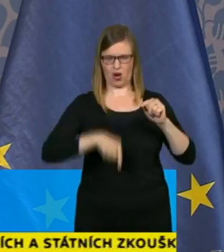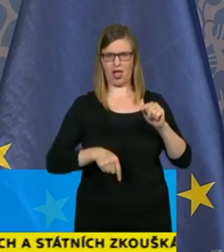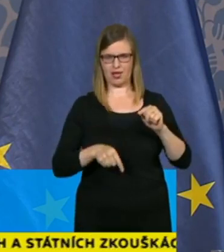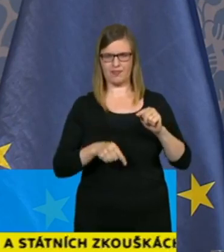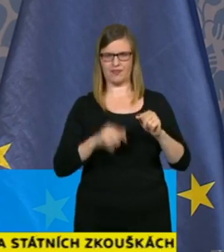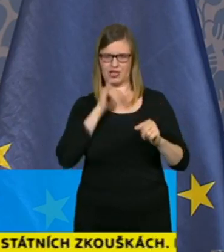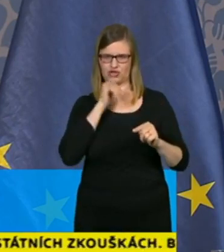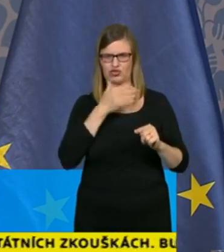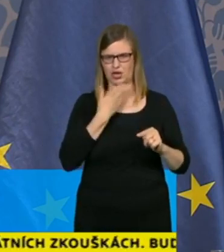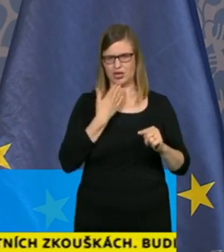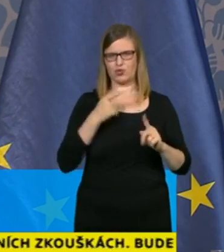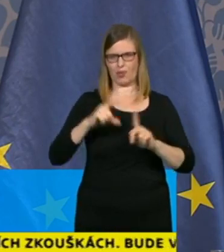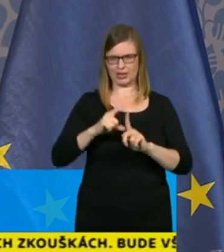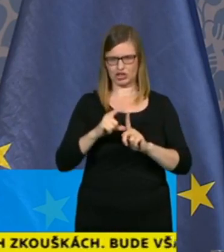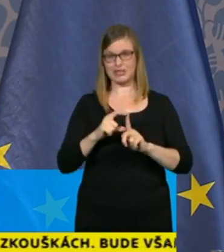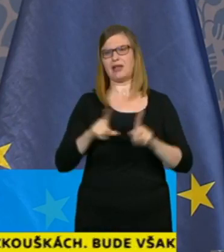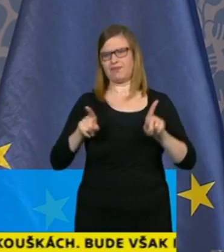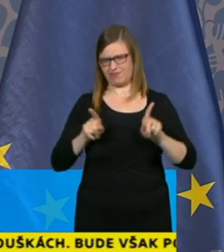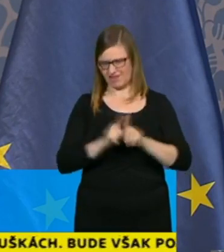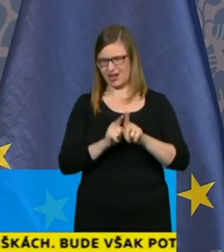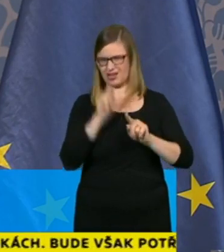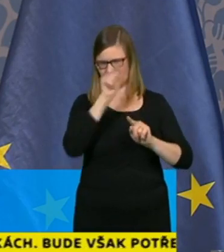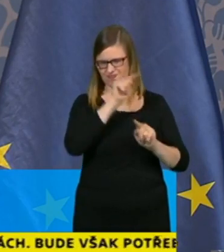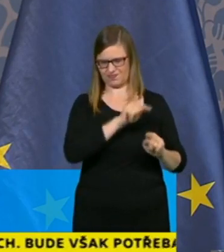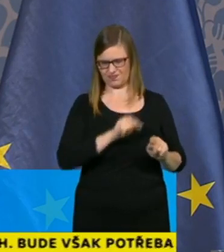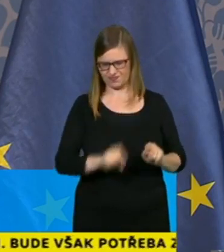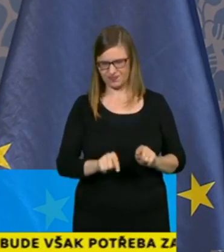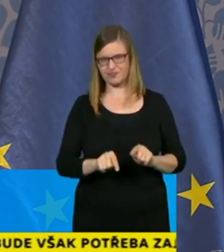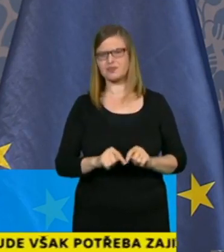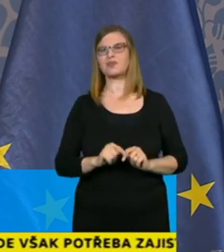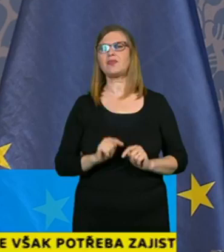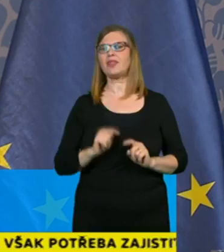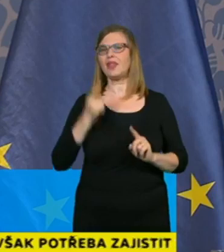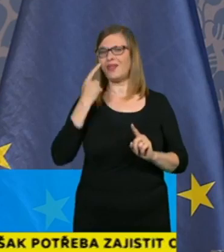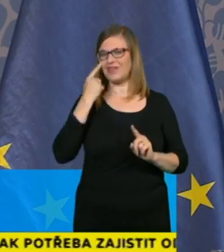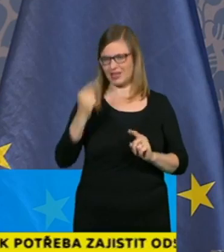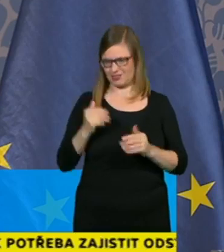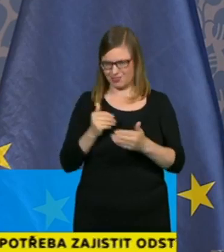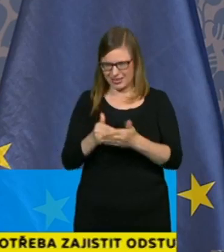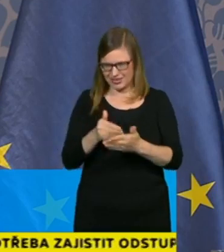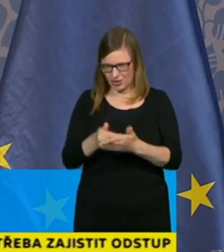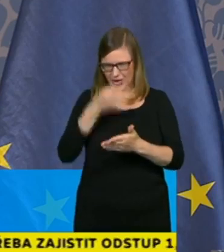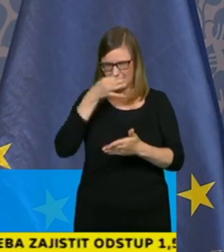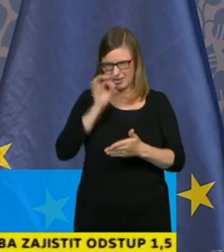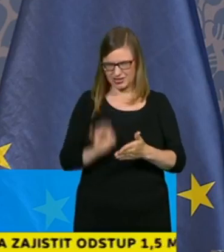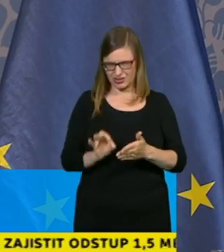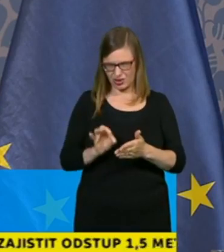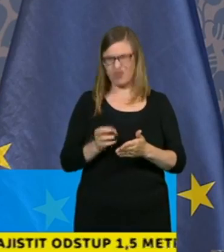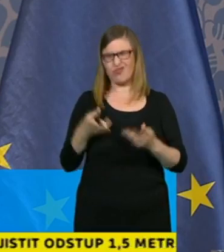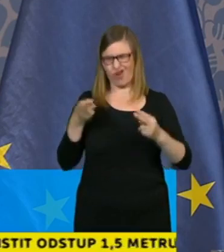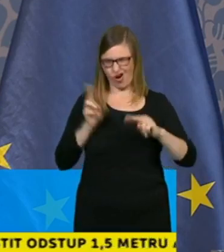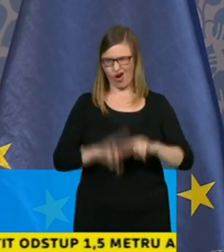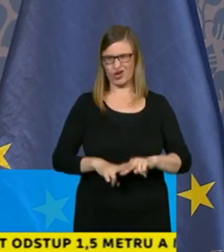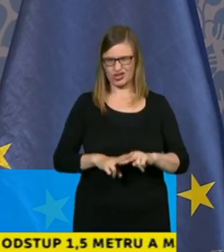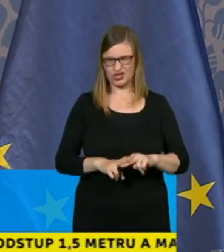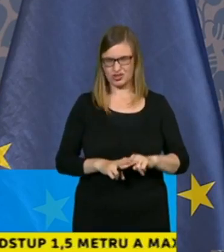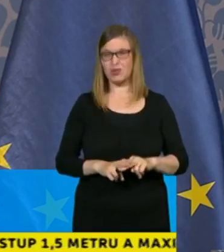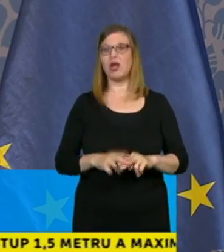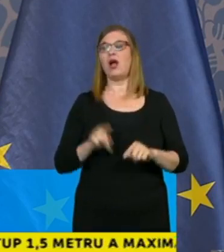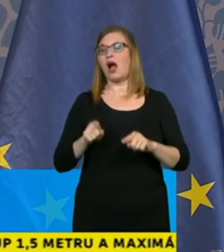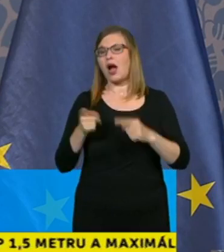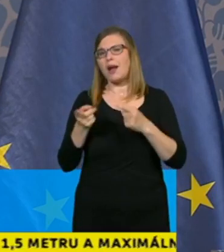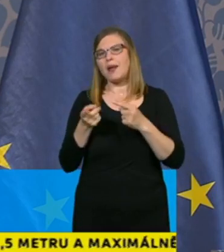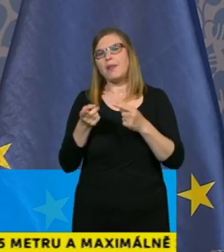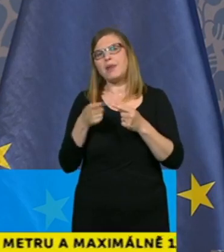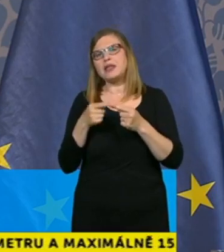tady vidíme, že v těch německých přilehlých regionech situace je výrazně horší než u nás, zejména v Bavorsku, tam